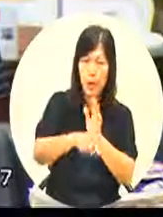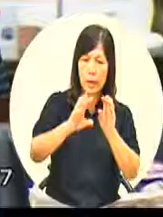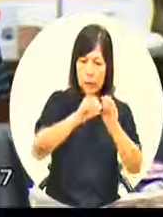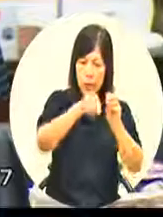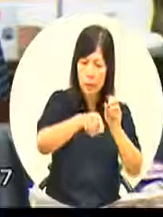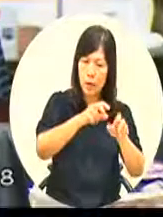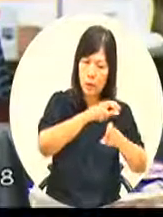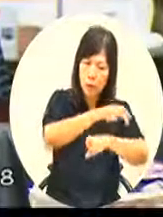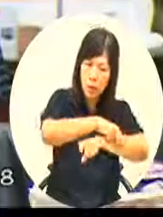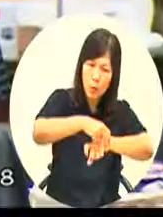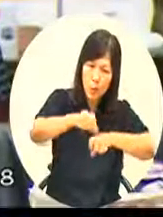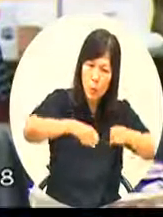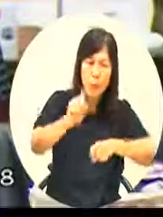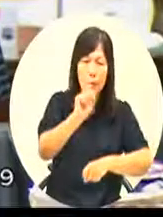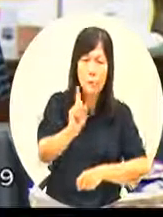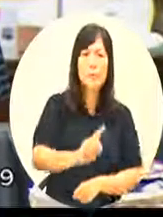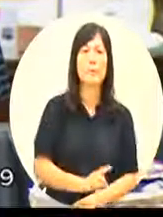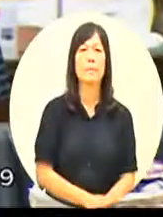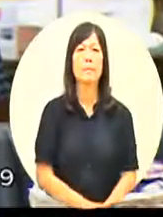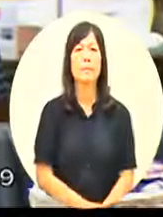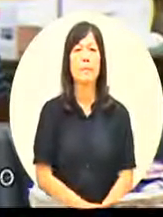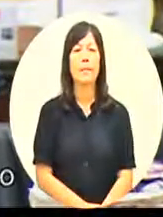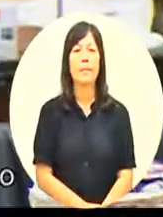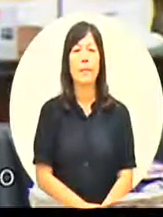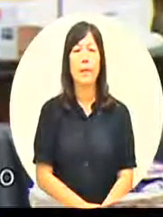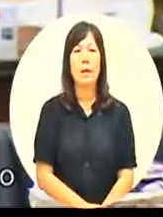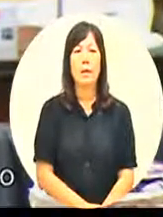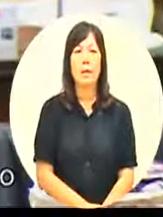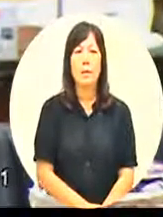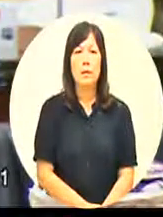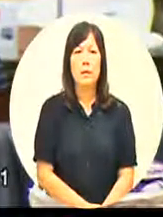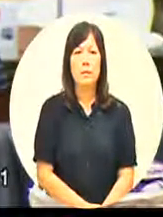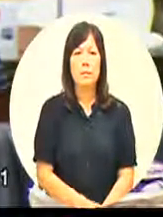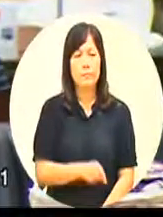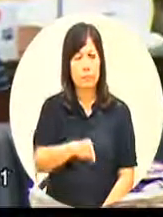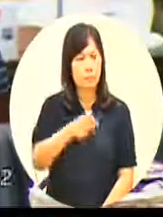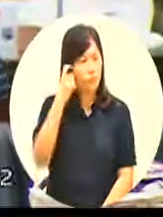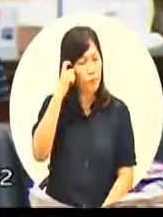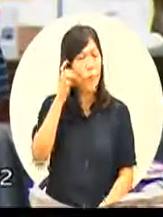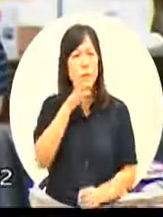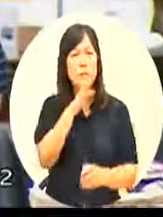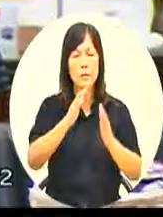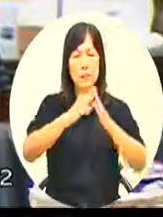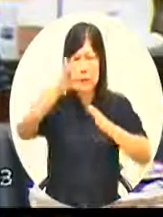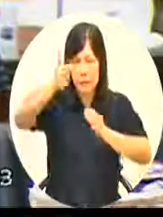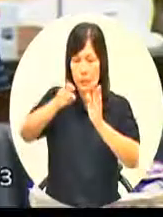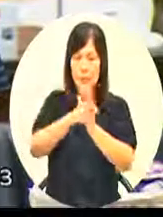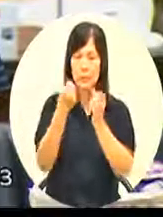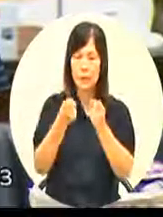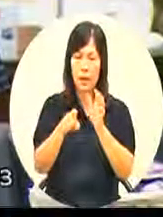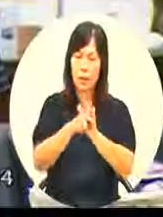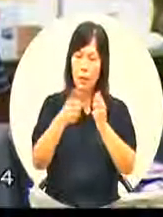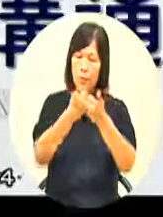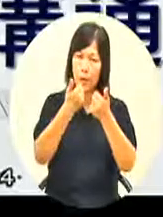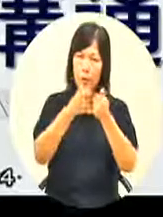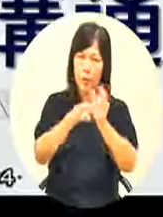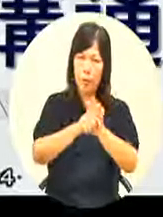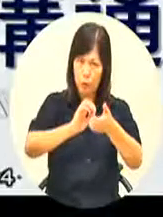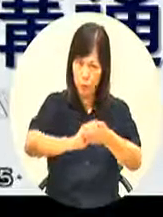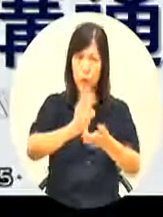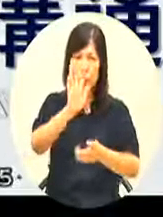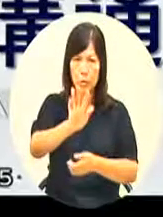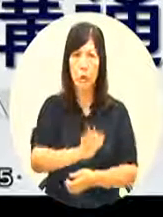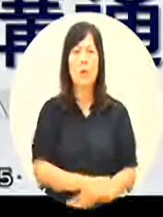的使用方向。好，那我想其实市长在市政会议有做一些相关的裁指示事